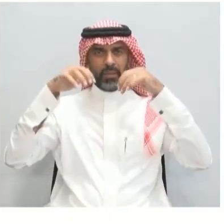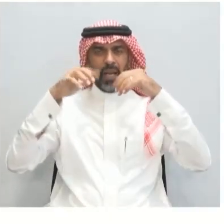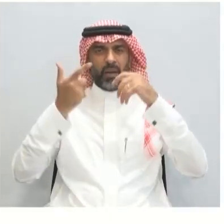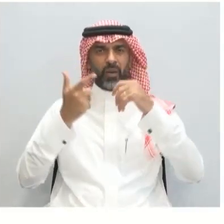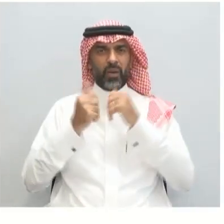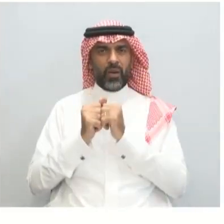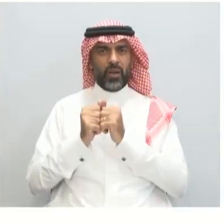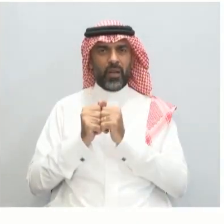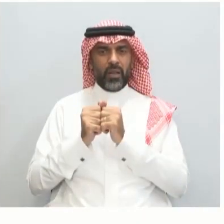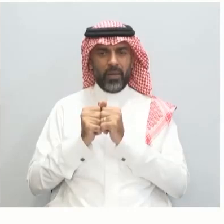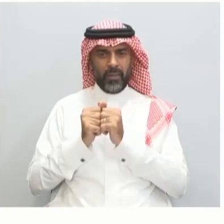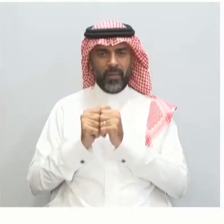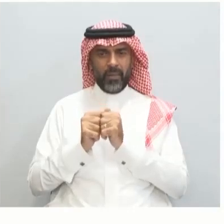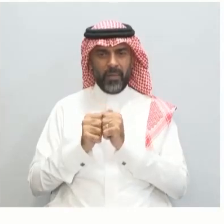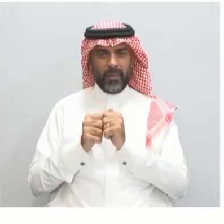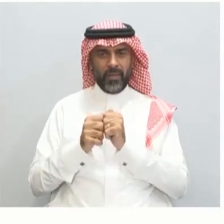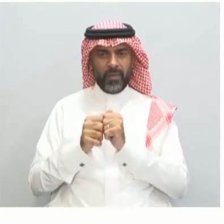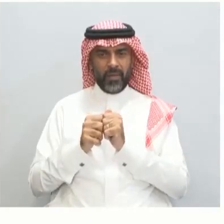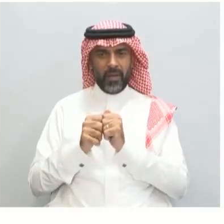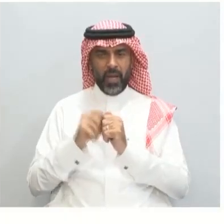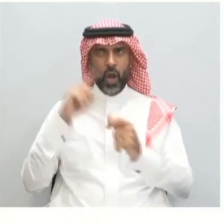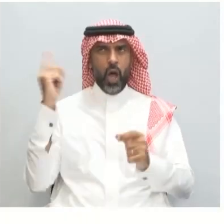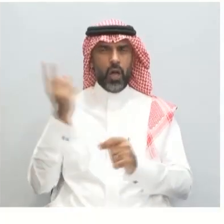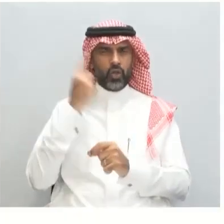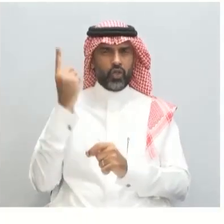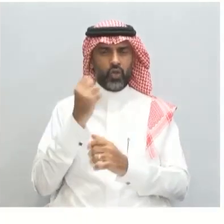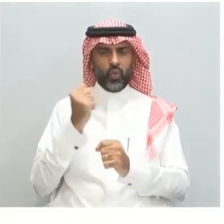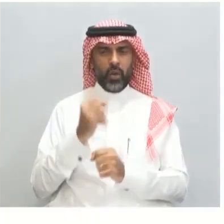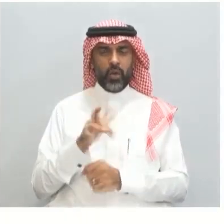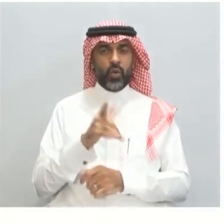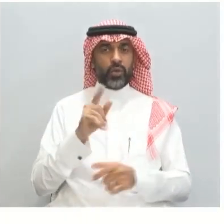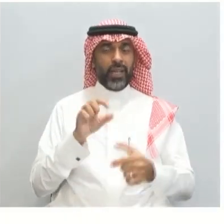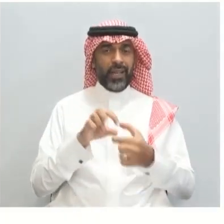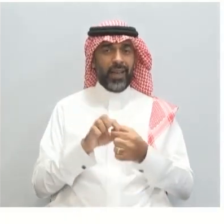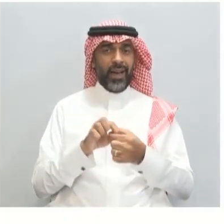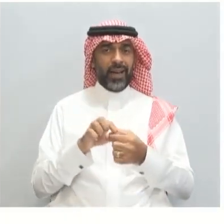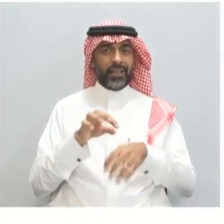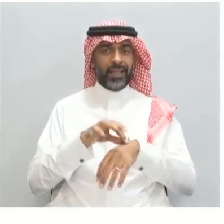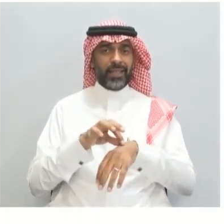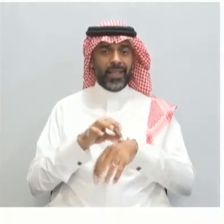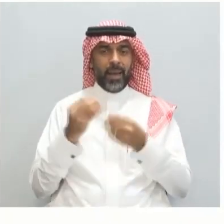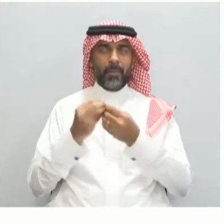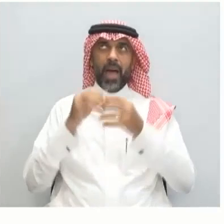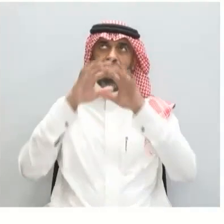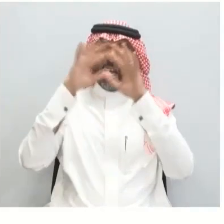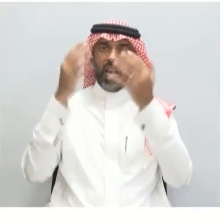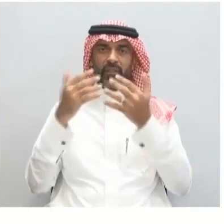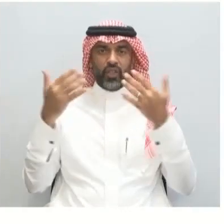وامطار جبهات او مطار الاعاصير ما علاقه الانسان بالغلاف